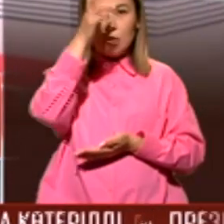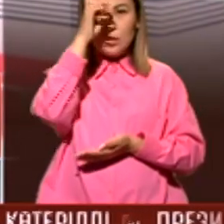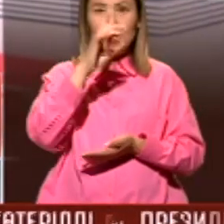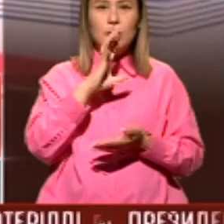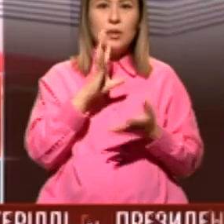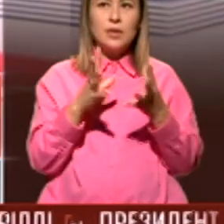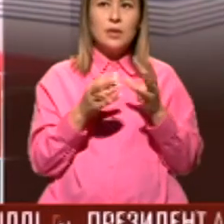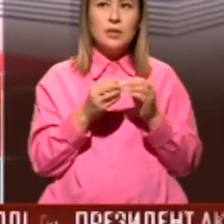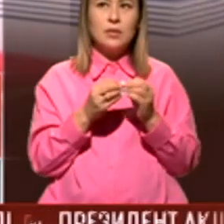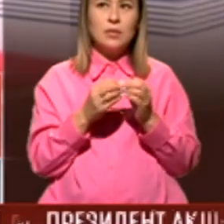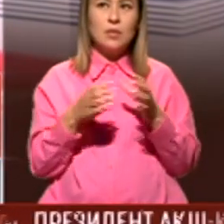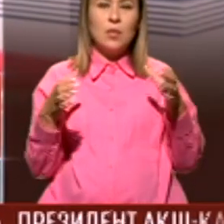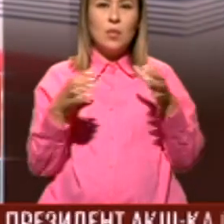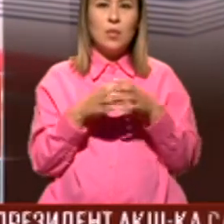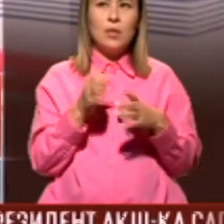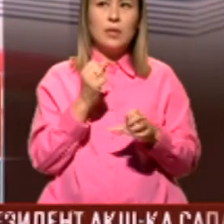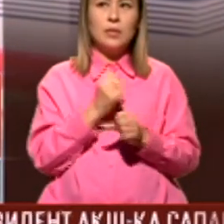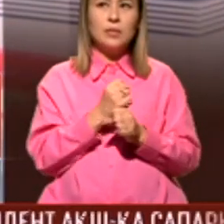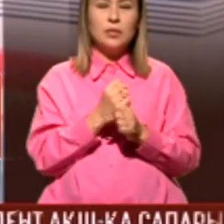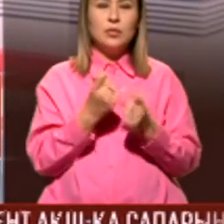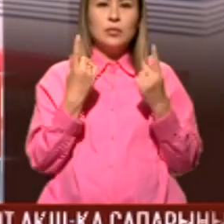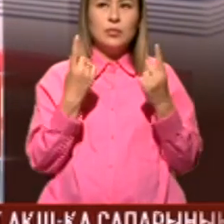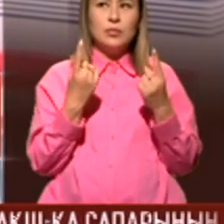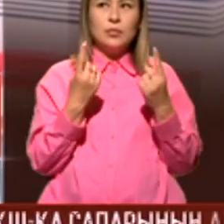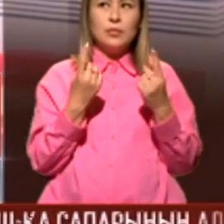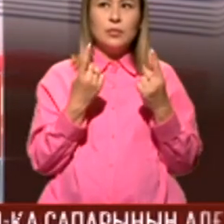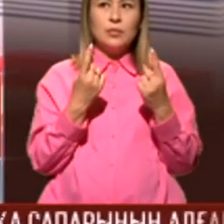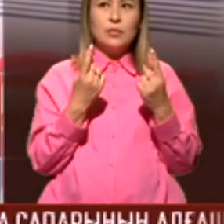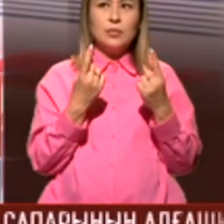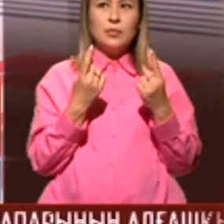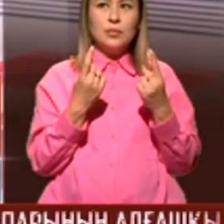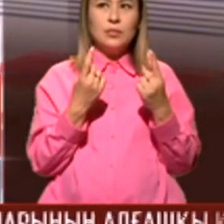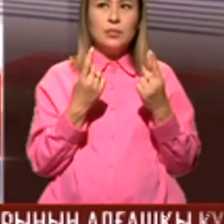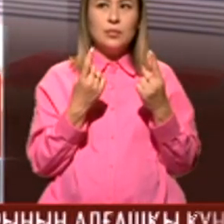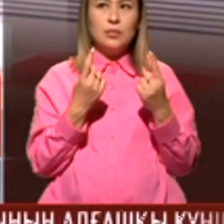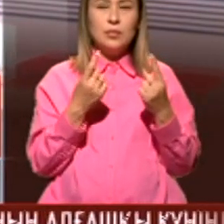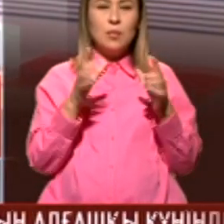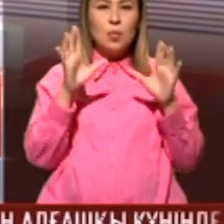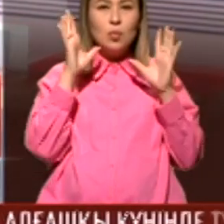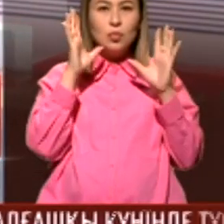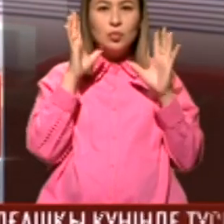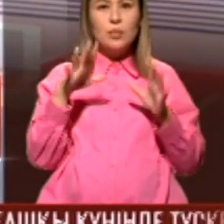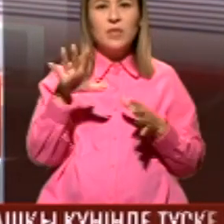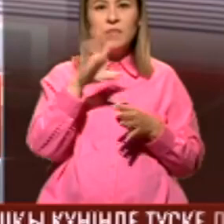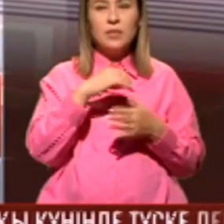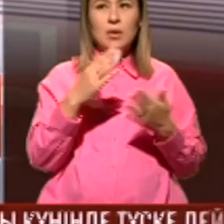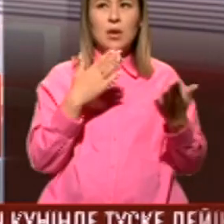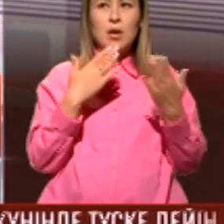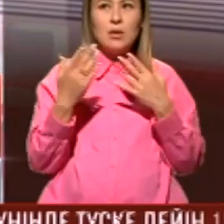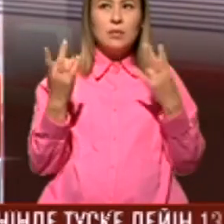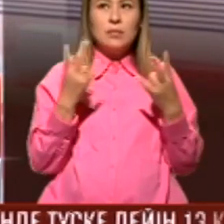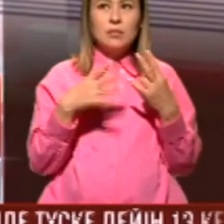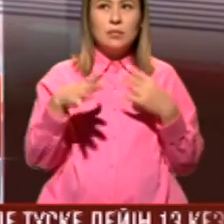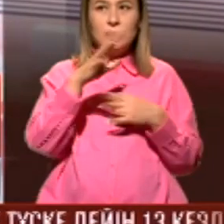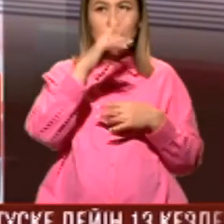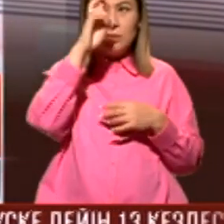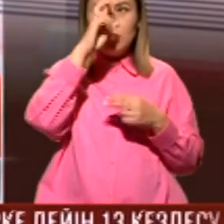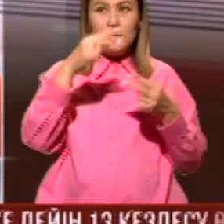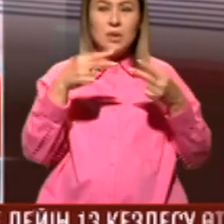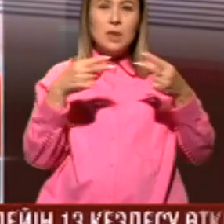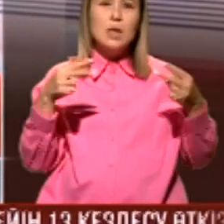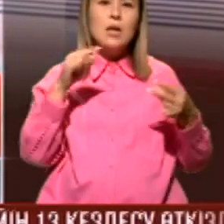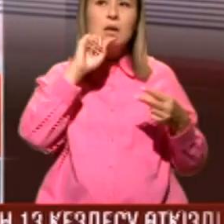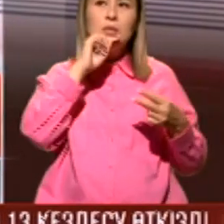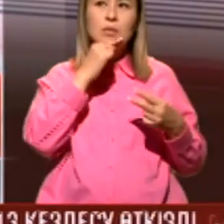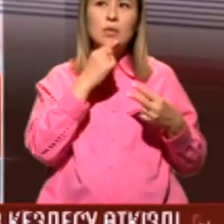мемлекеттермен бір одақ құрымыз керек, үлкен одақ. Мұсылман мемлекеттермен араласуымыз керек. Барлық елмен тепе-тең